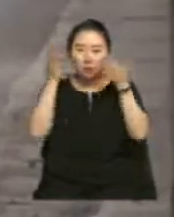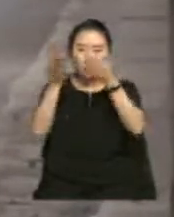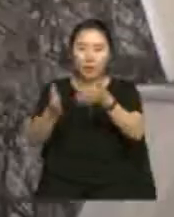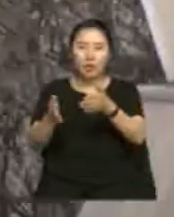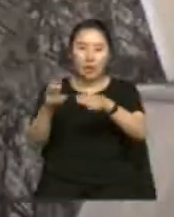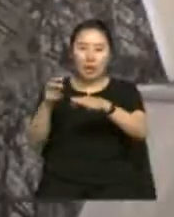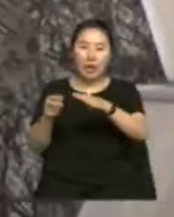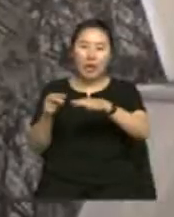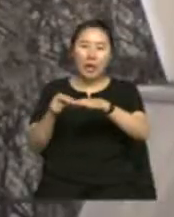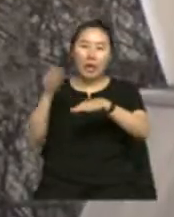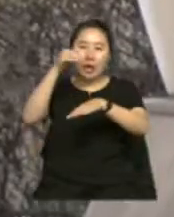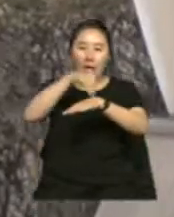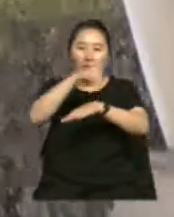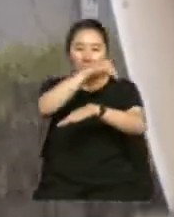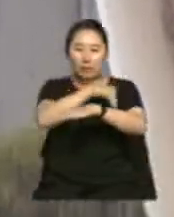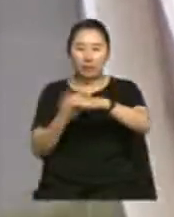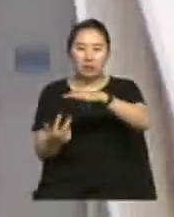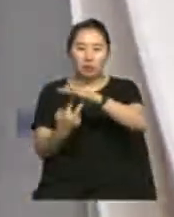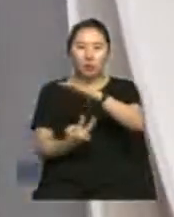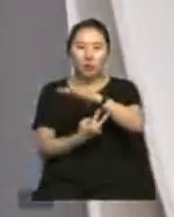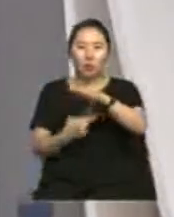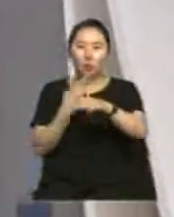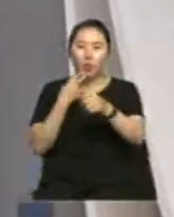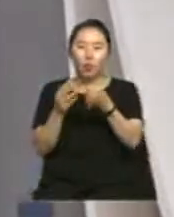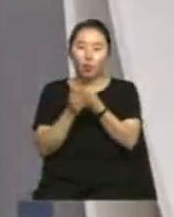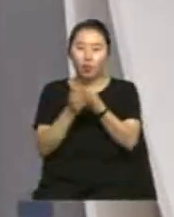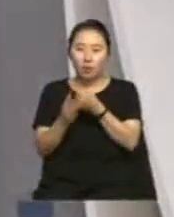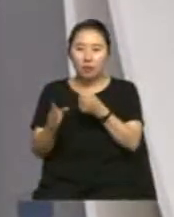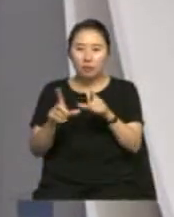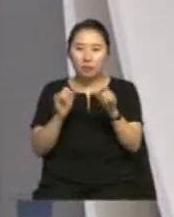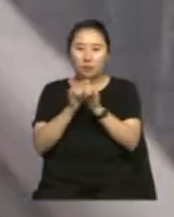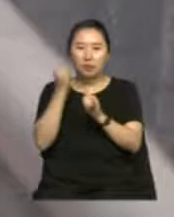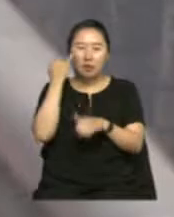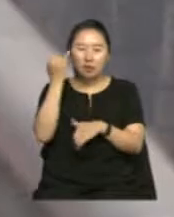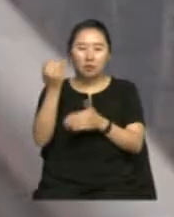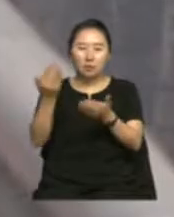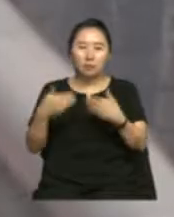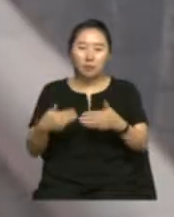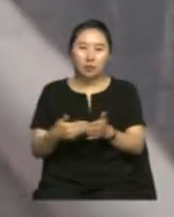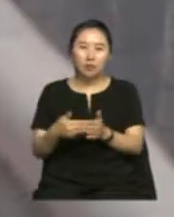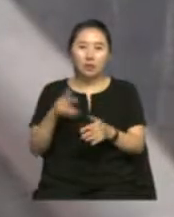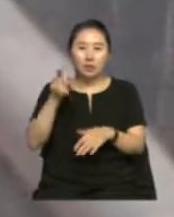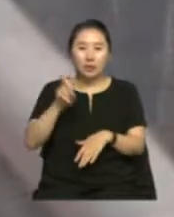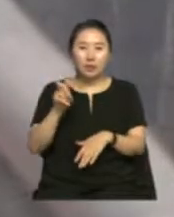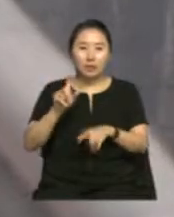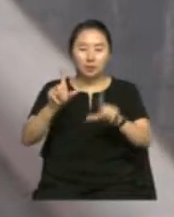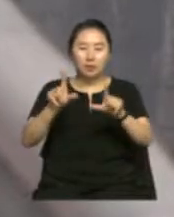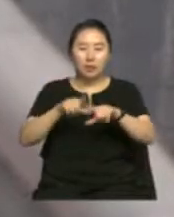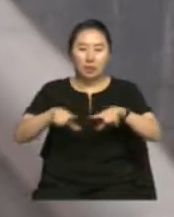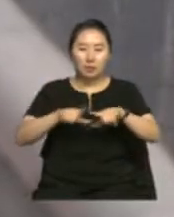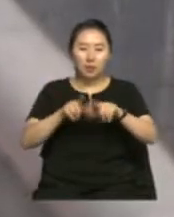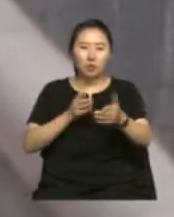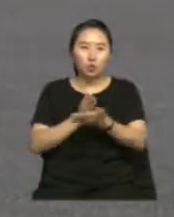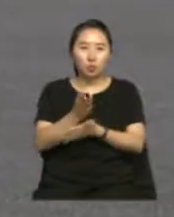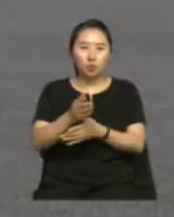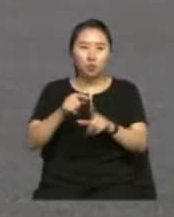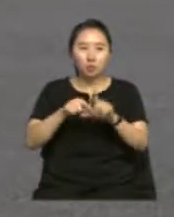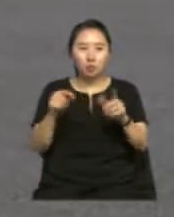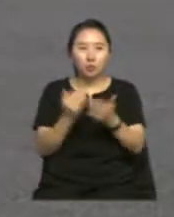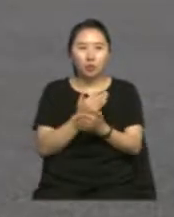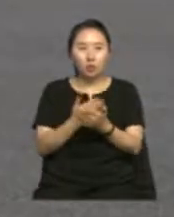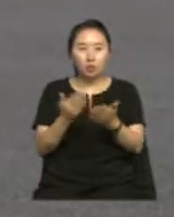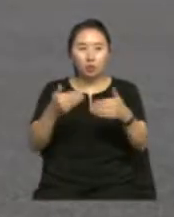이어지는 아치교가 없어서 시민들의 아이디어가 필요한 상황인데요. 공모는 다음 달 20일까지 일반과 전문가 부분으로